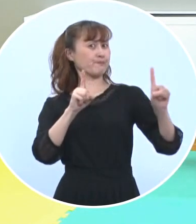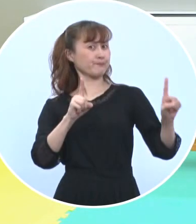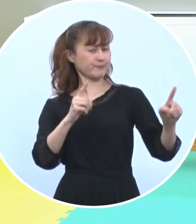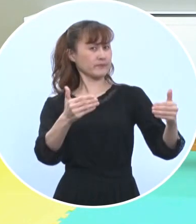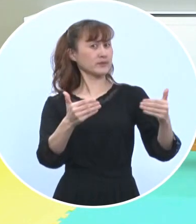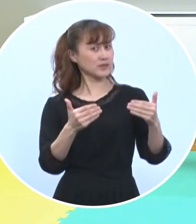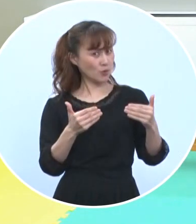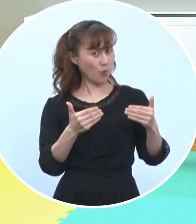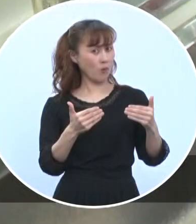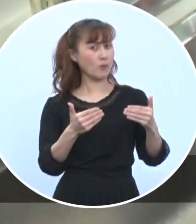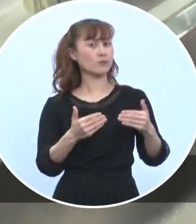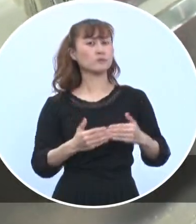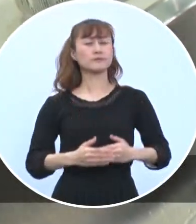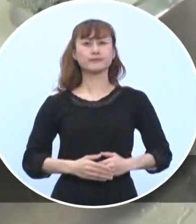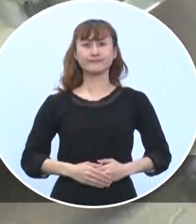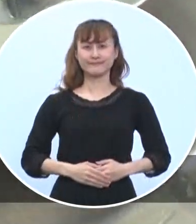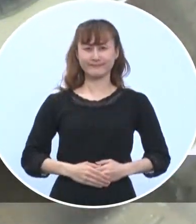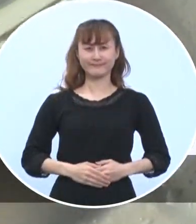ですね。